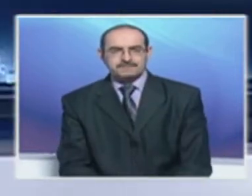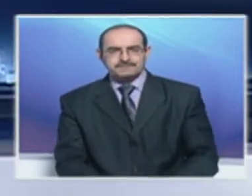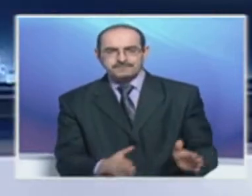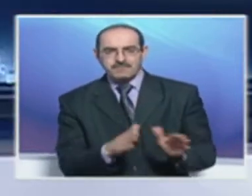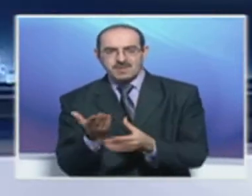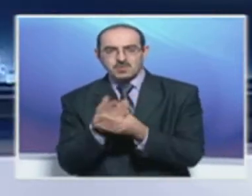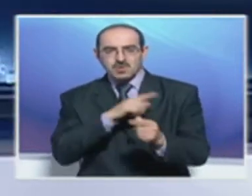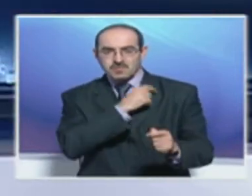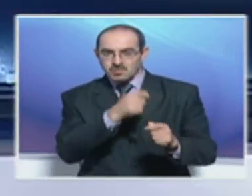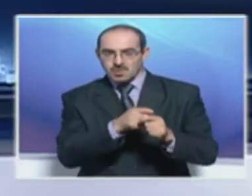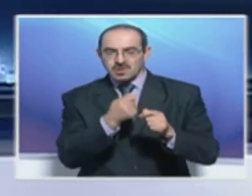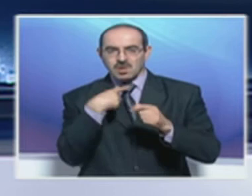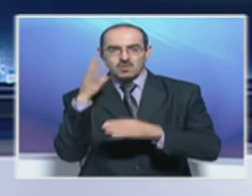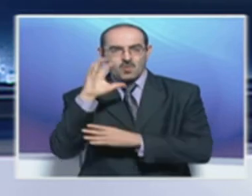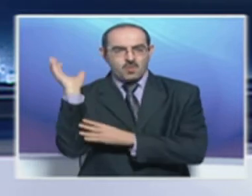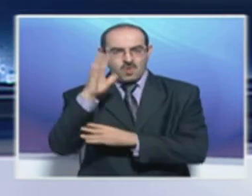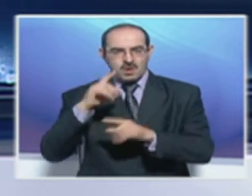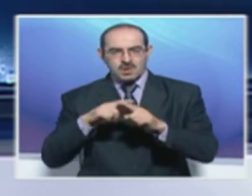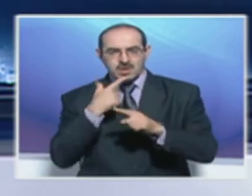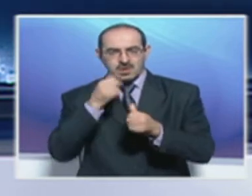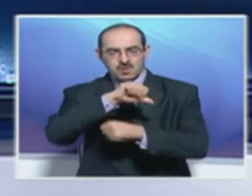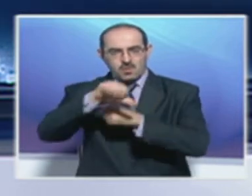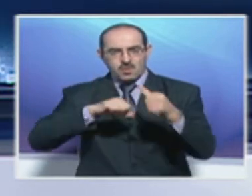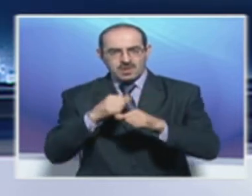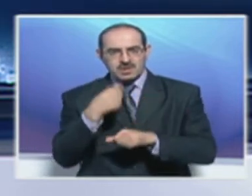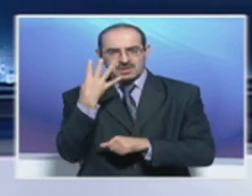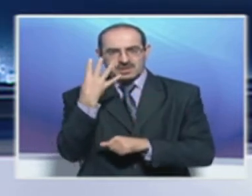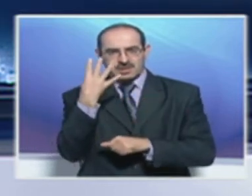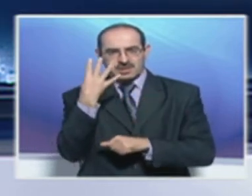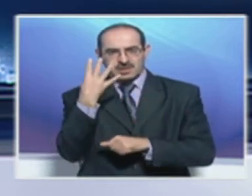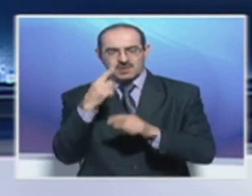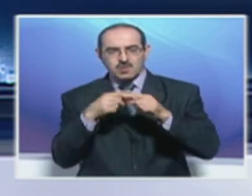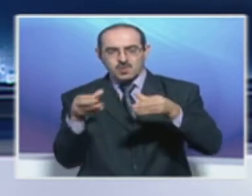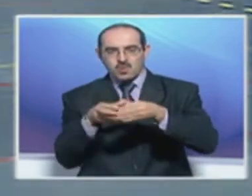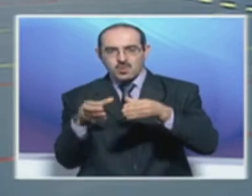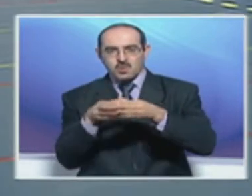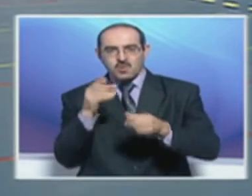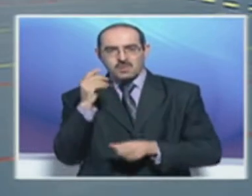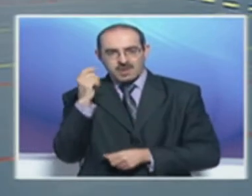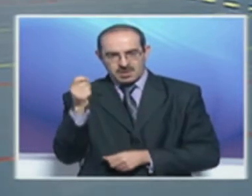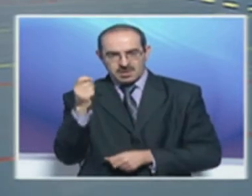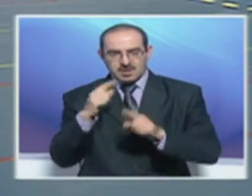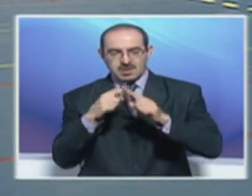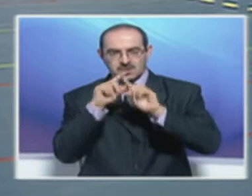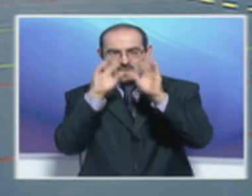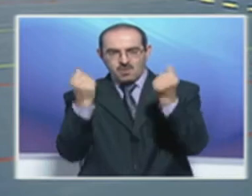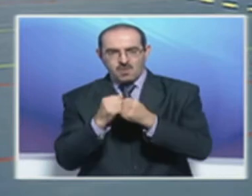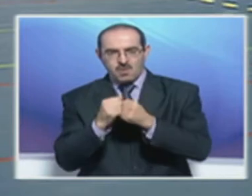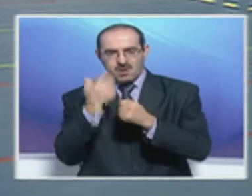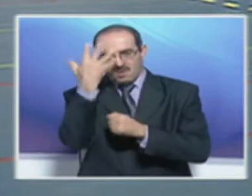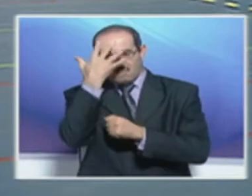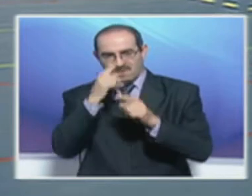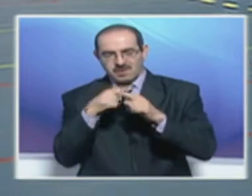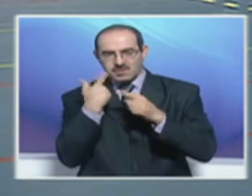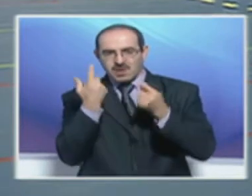رياضة الآن، وفي كرة اليد ومجريات الجولة 4 للمجموعة الأولى من كأس أمم إفريقيا